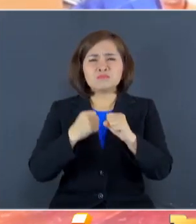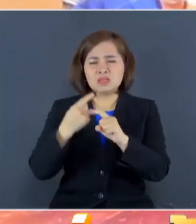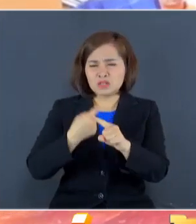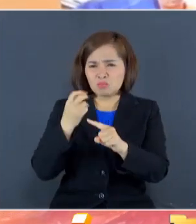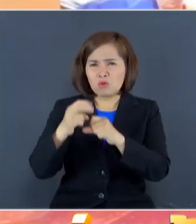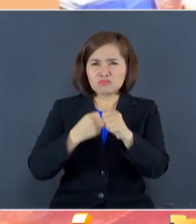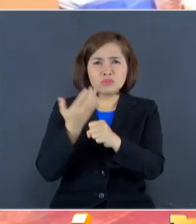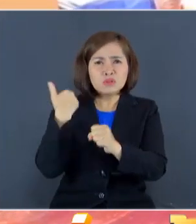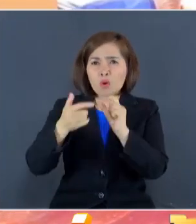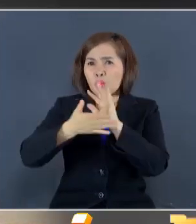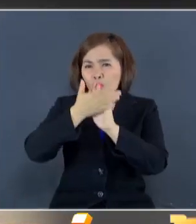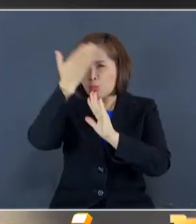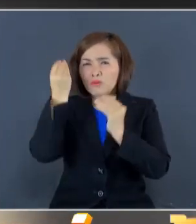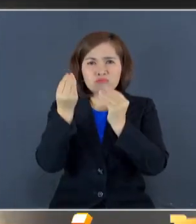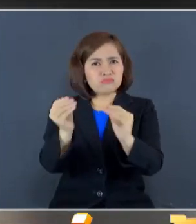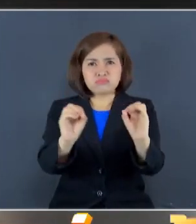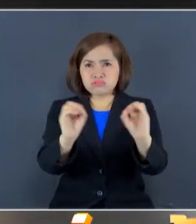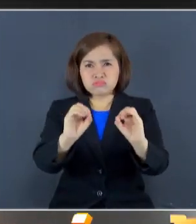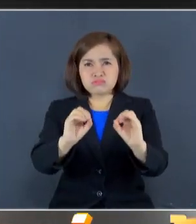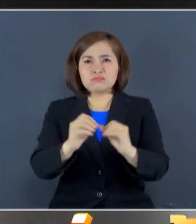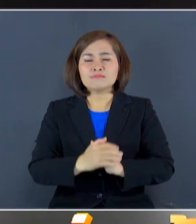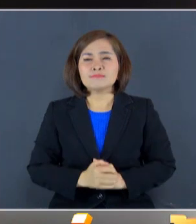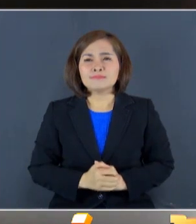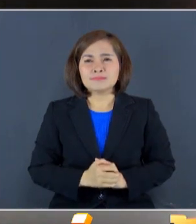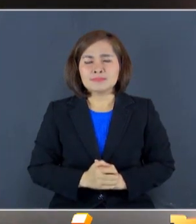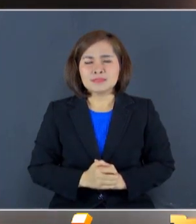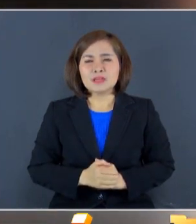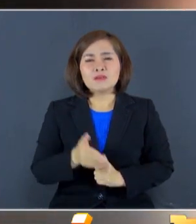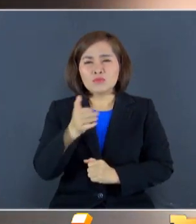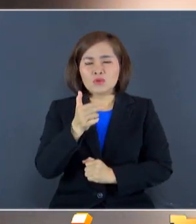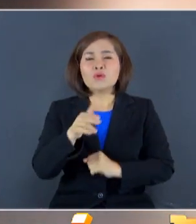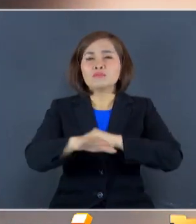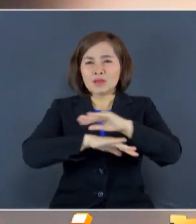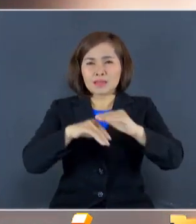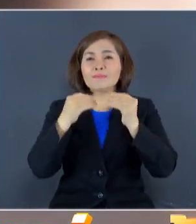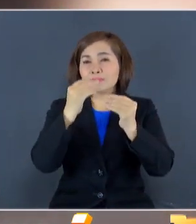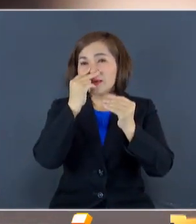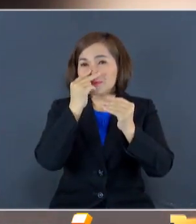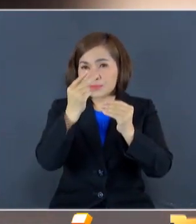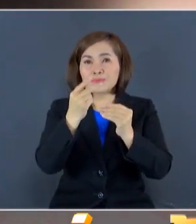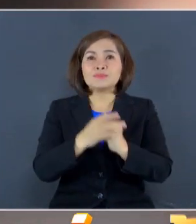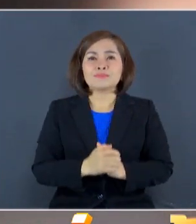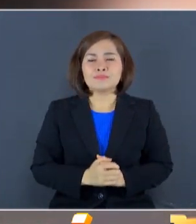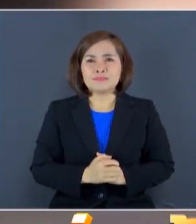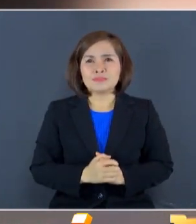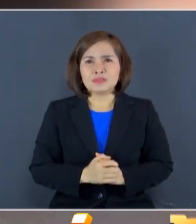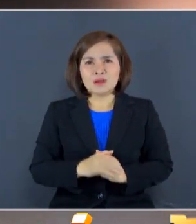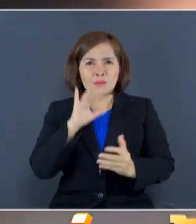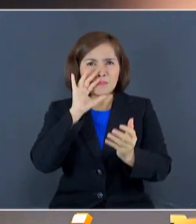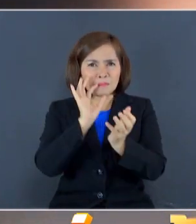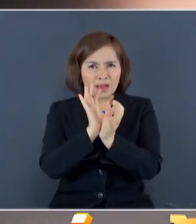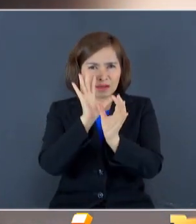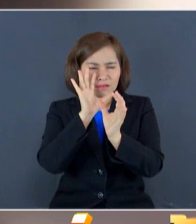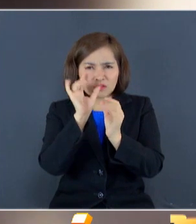พี่เจ้าวาดบอกไม่มีบวชพระเลยท่านบวช อ้าวคุณผู้ชมฮะคลิปสั้นๆที่เราเปิดให้ดูแต่ปรากฏงานนี้พระจับโป๊ะฮ